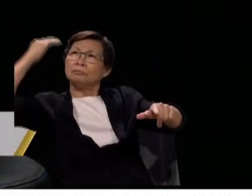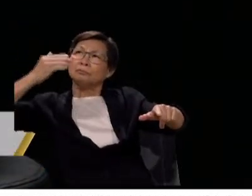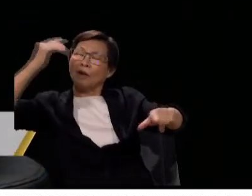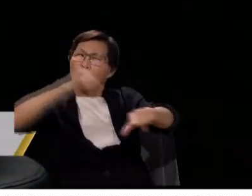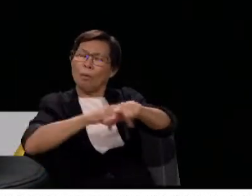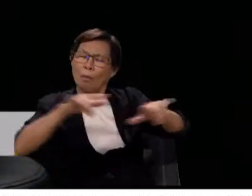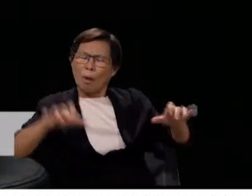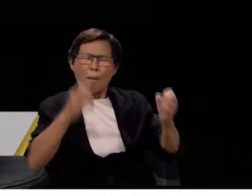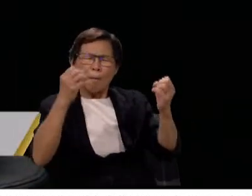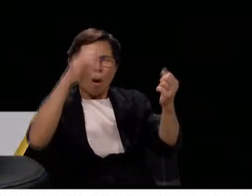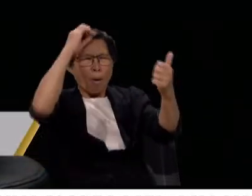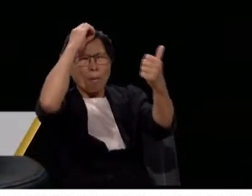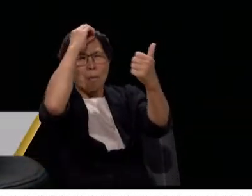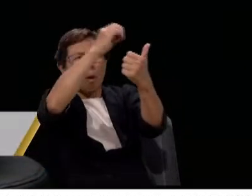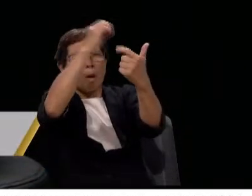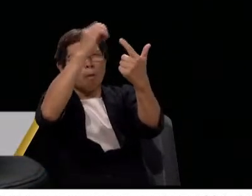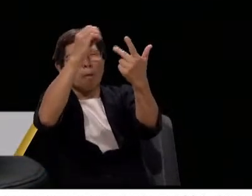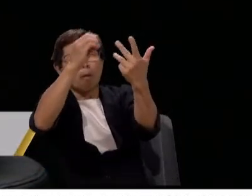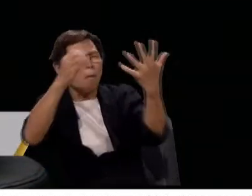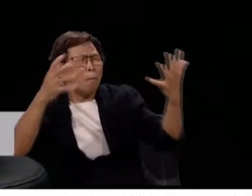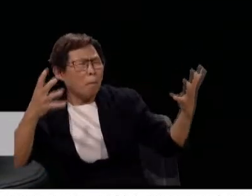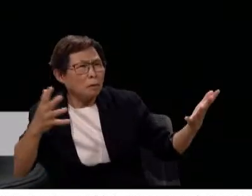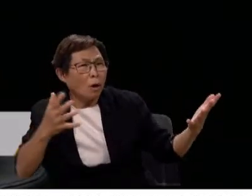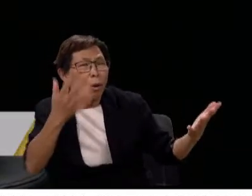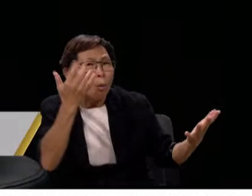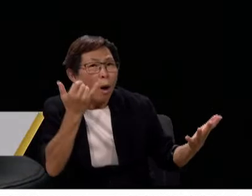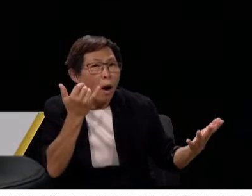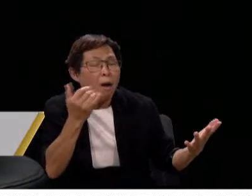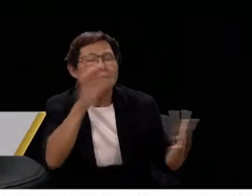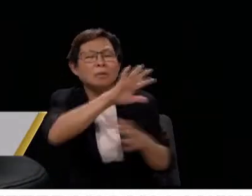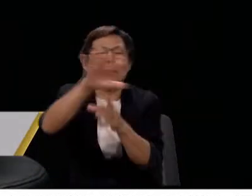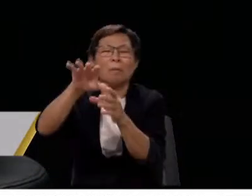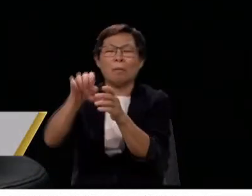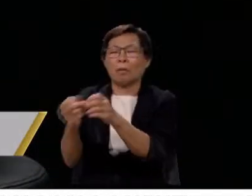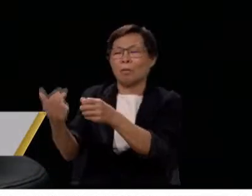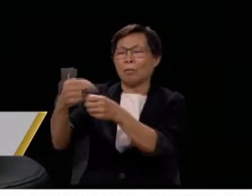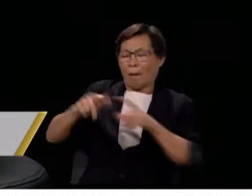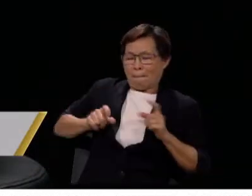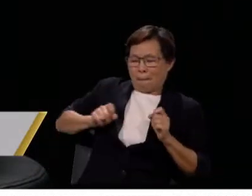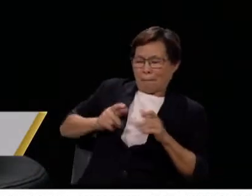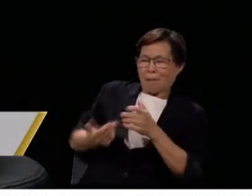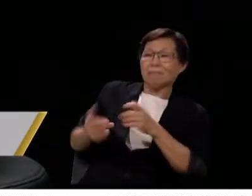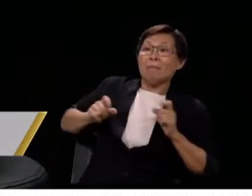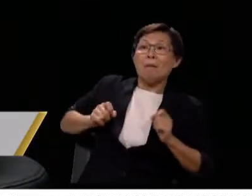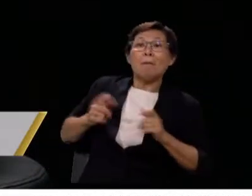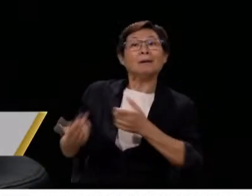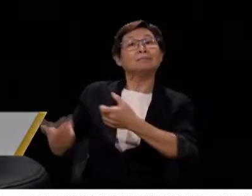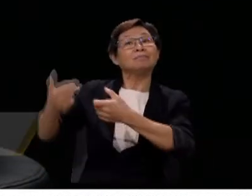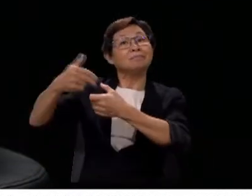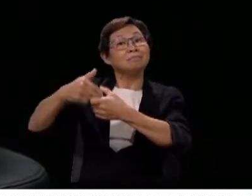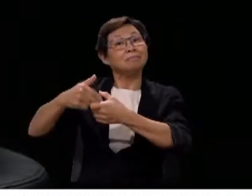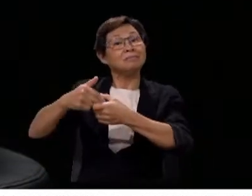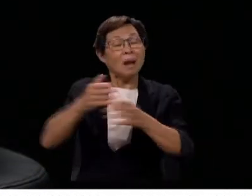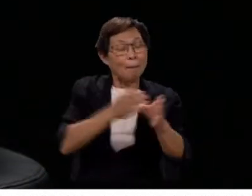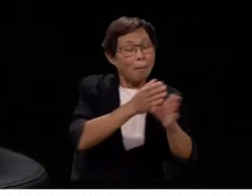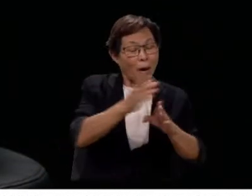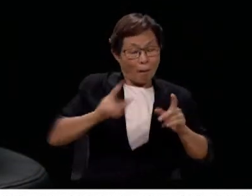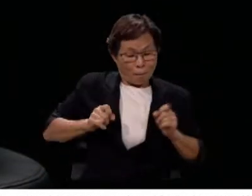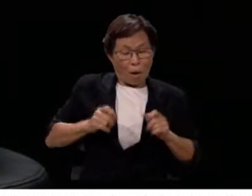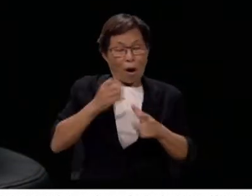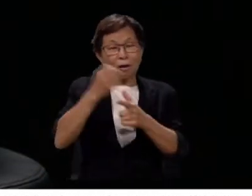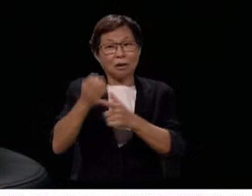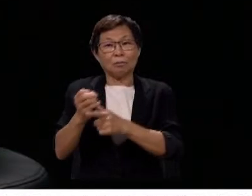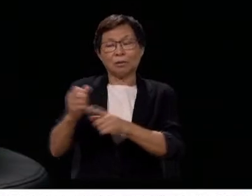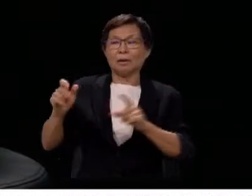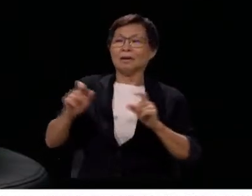banyak tujuannya pertama sekali untuk melibatkan projector Adapun PH